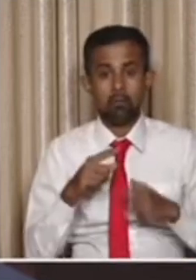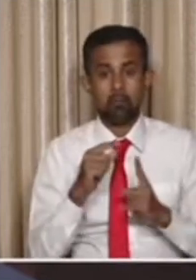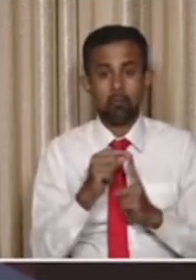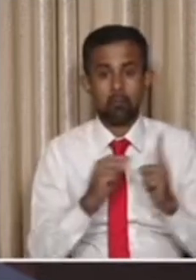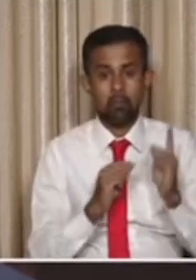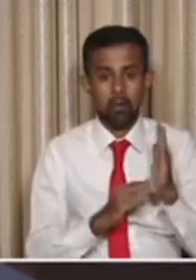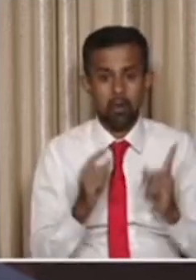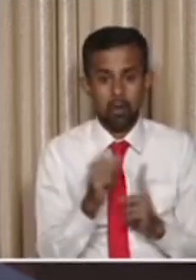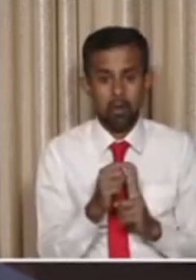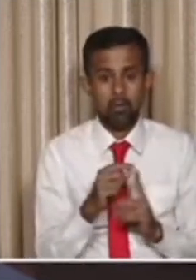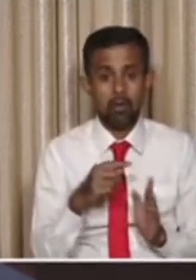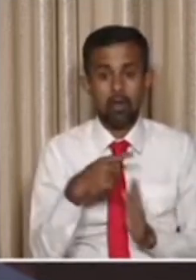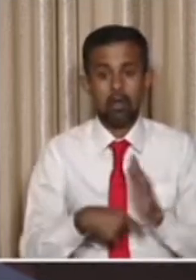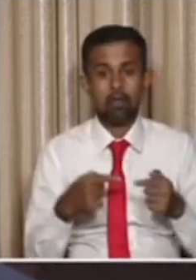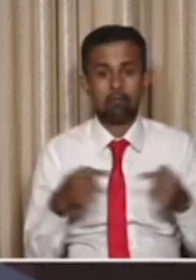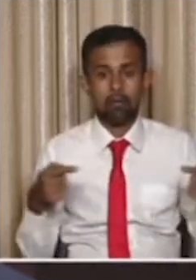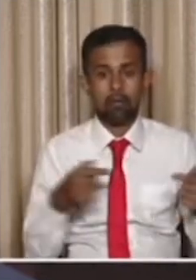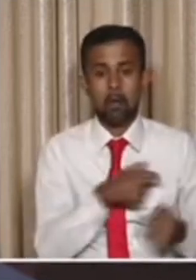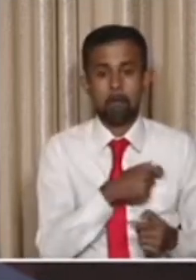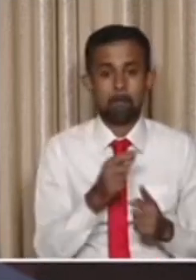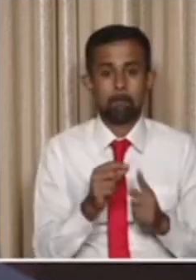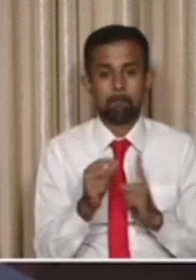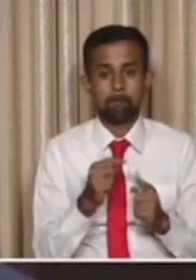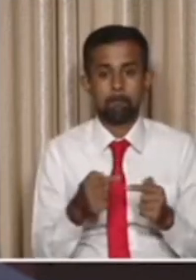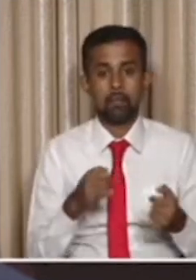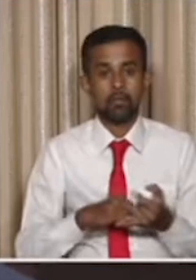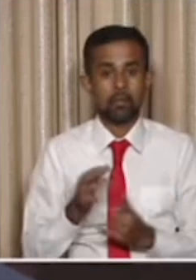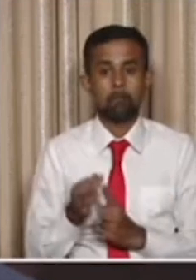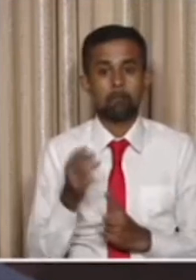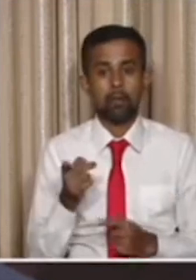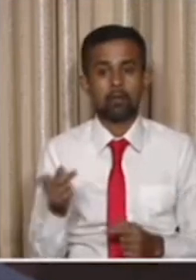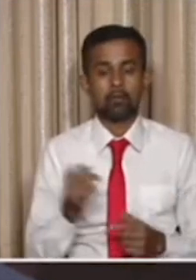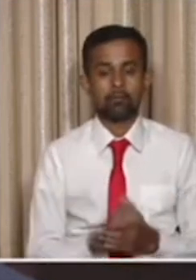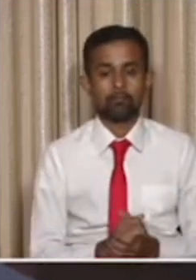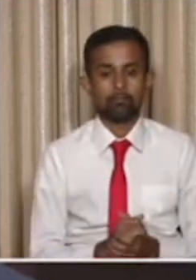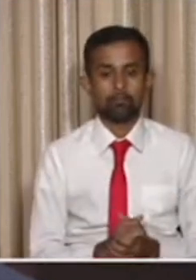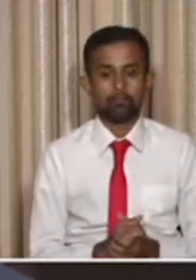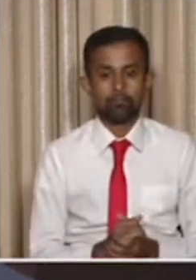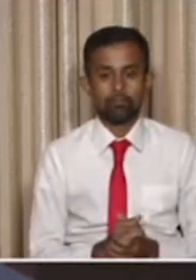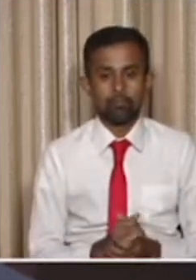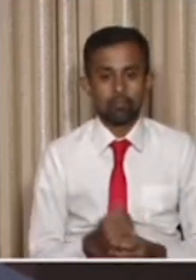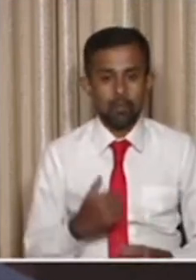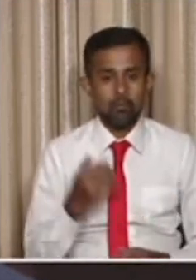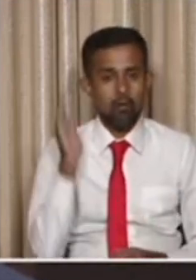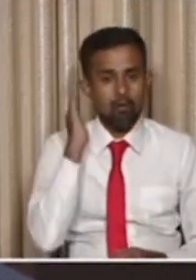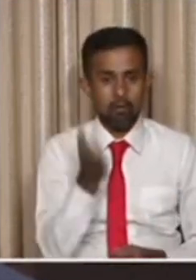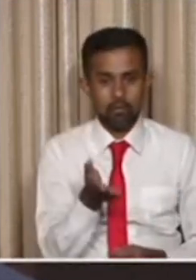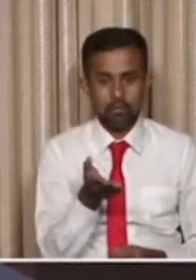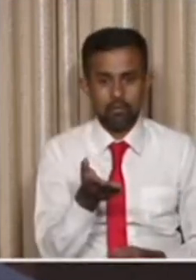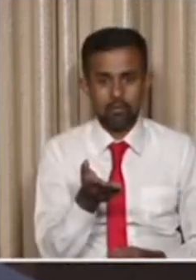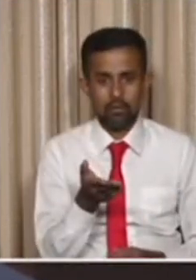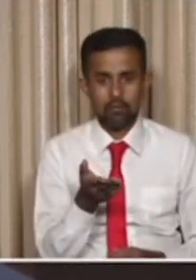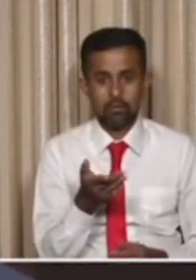මන්ත්‍රී රටේ විපක්ෂ නායක පාර්ලිමේන්තු විපක්ෂ නායක සජිත් ප්‍රේමදාස. එතකොට මම අහන්න කැමති මට